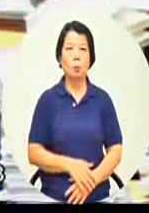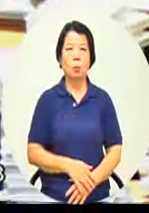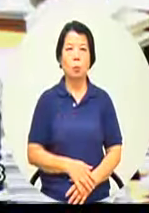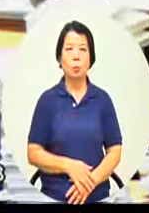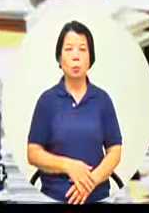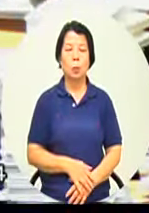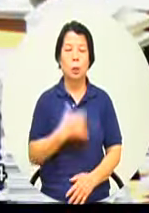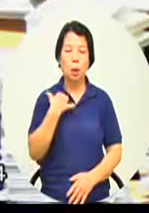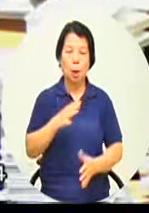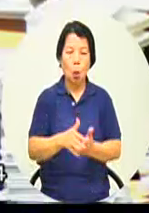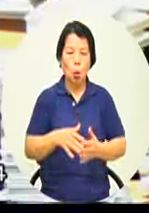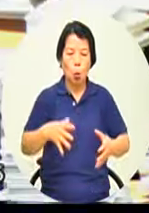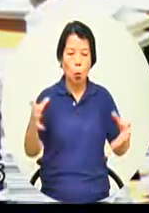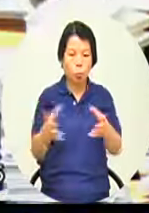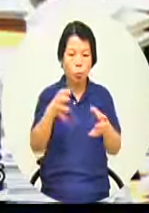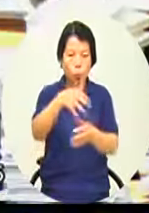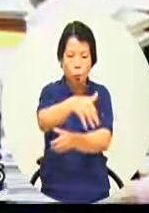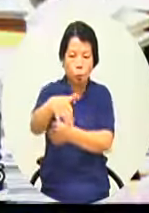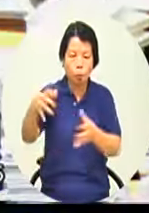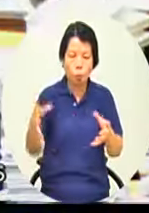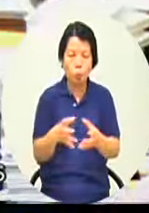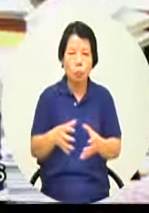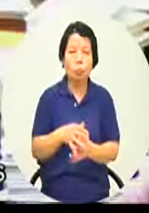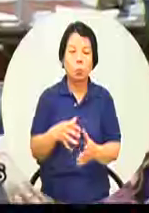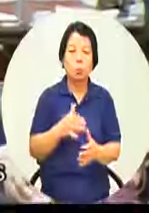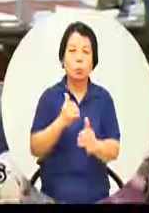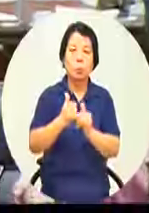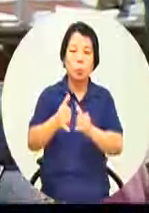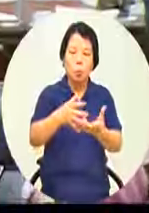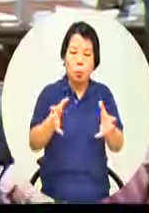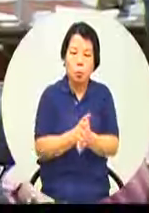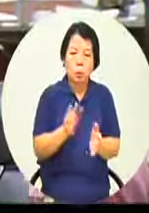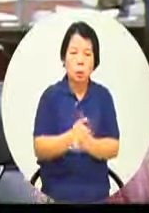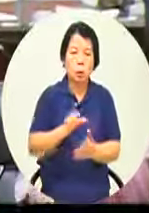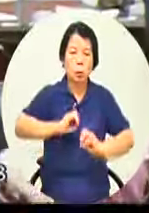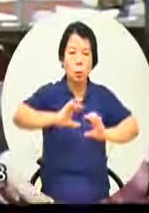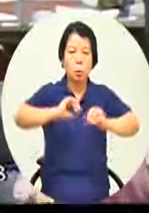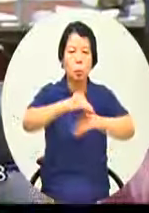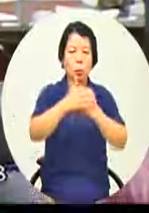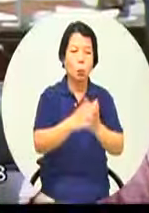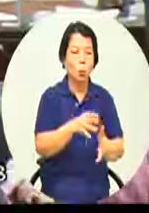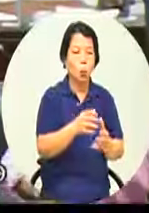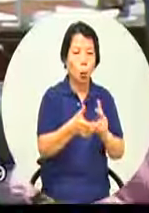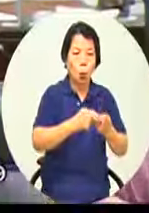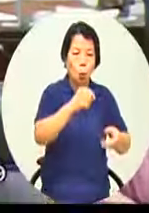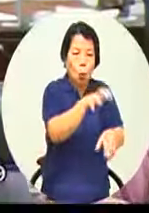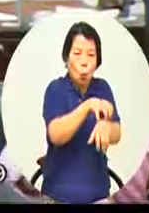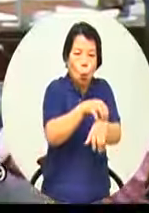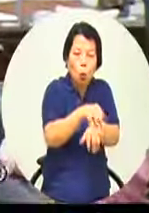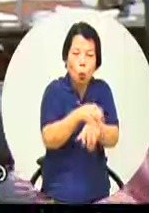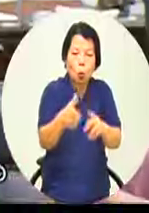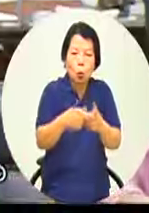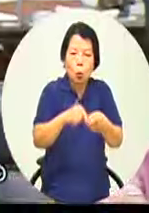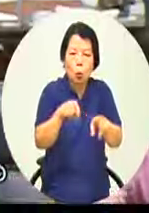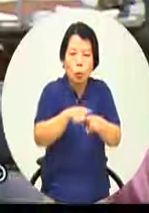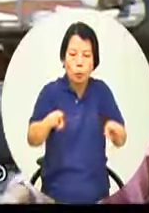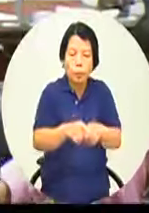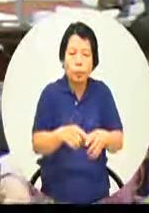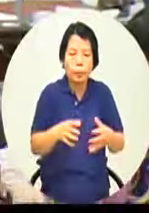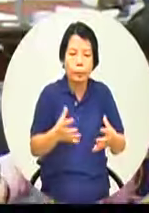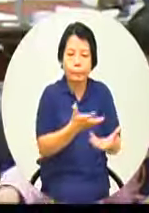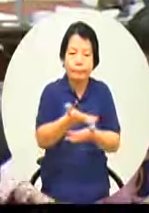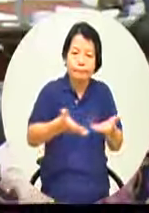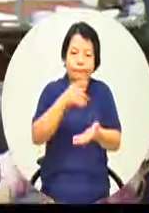民间团体来宣导怎样跟猴子之间的和平相处，可是他们的资源不